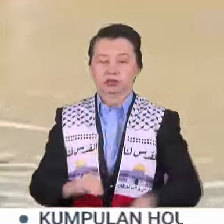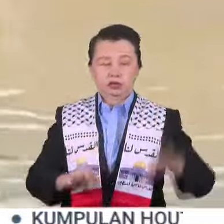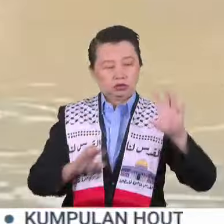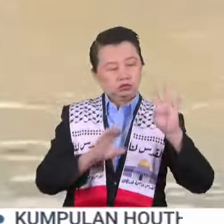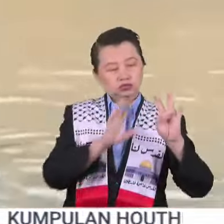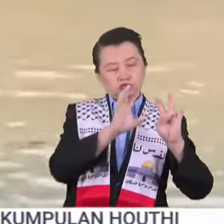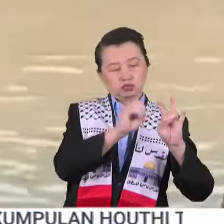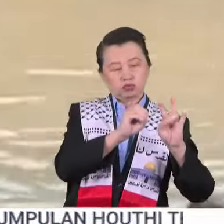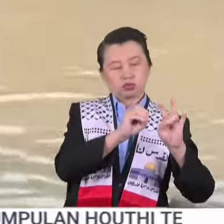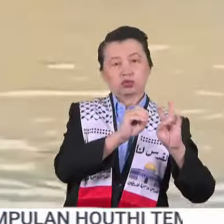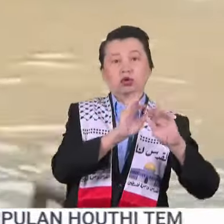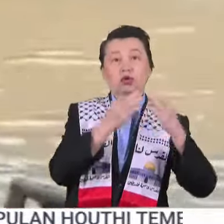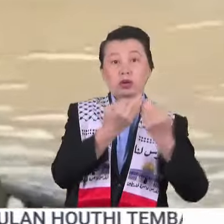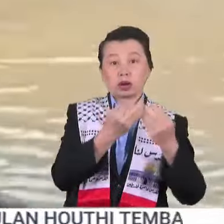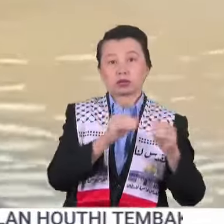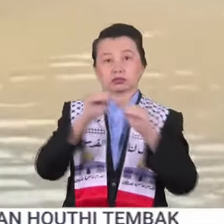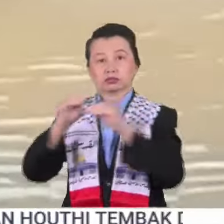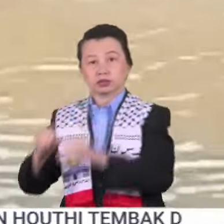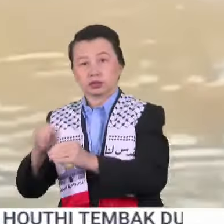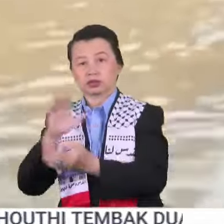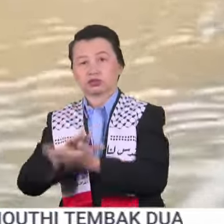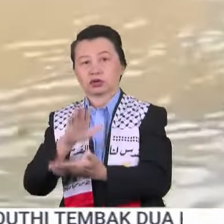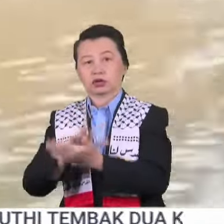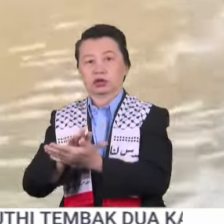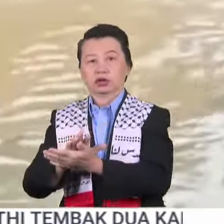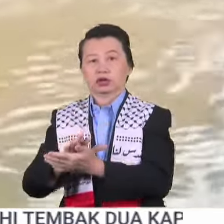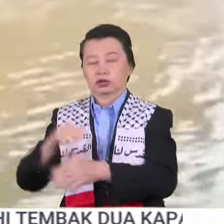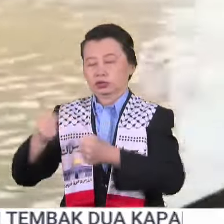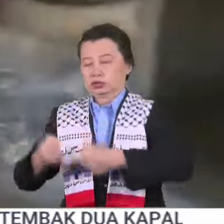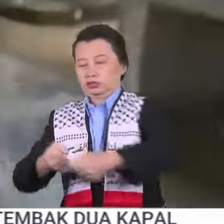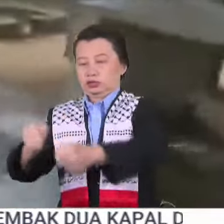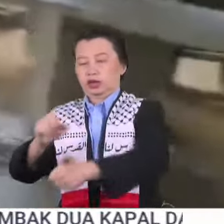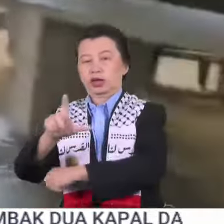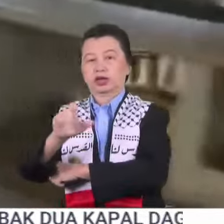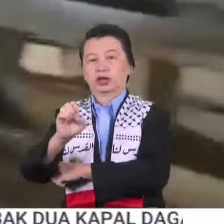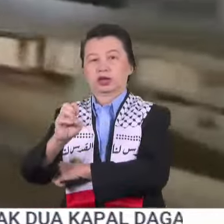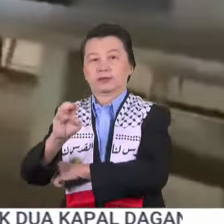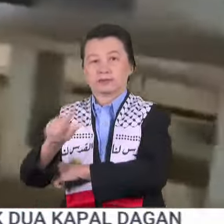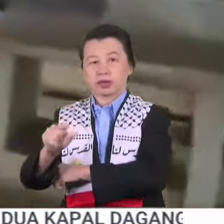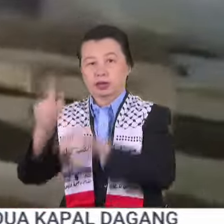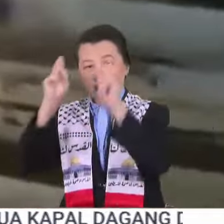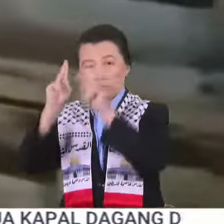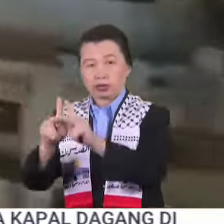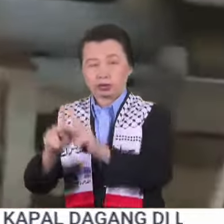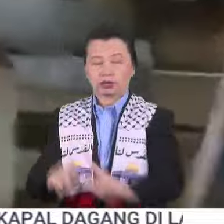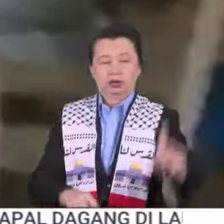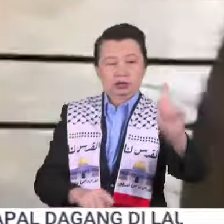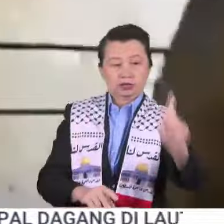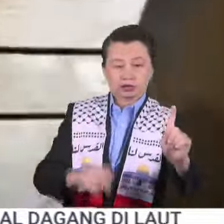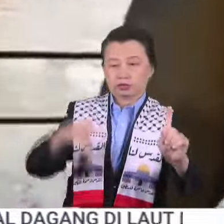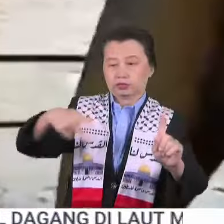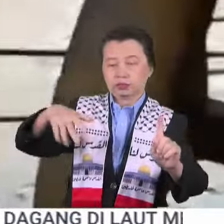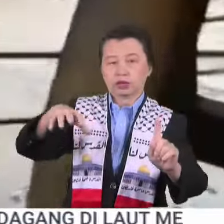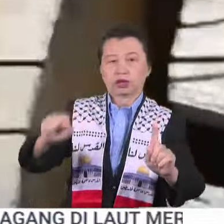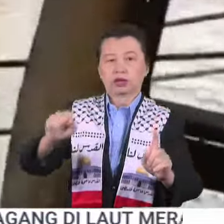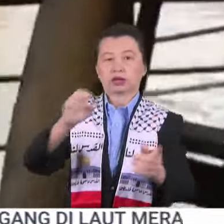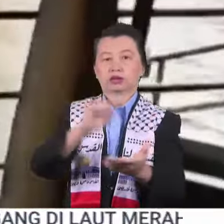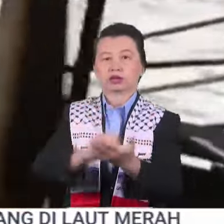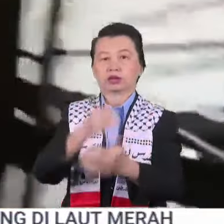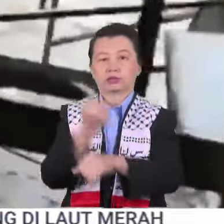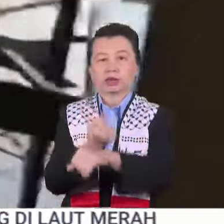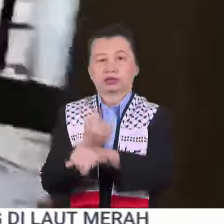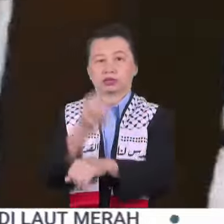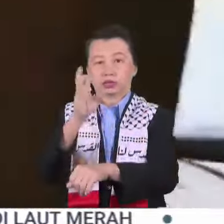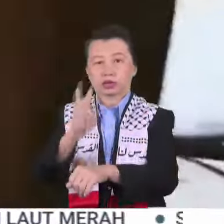keluarga tersebut kini ditempatkan di Sekolah Menengah Kebangsaan Sungai Lembing, Kuantan. Manakala satu PPS di Balai Raya Kampung Batu